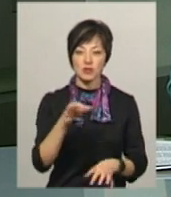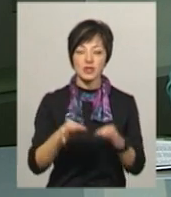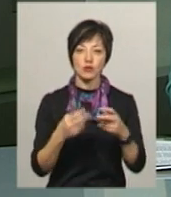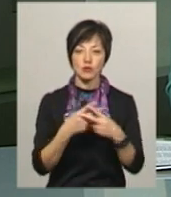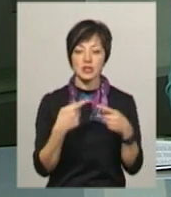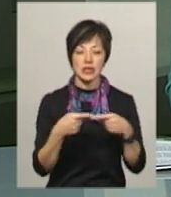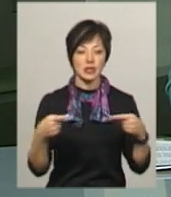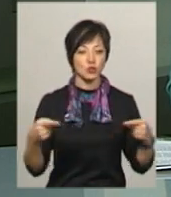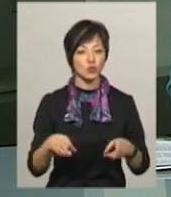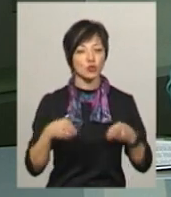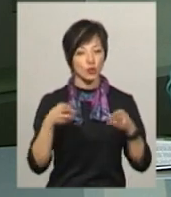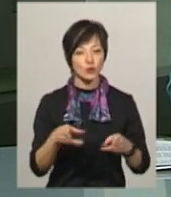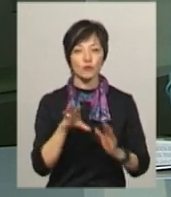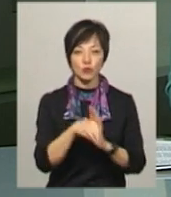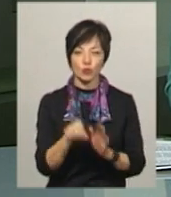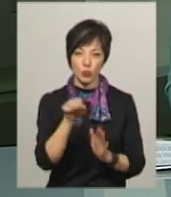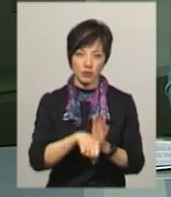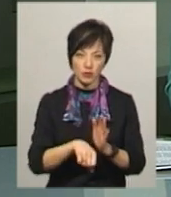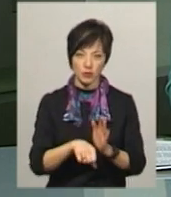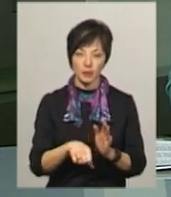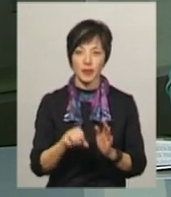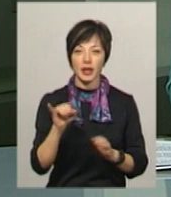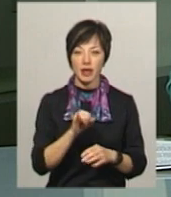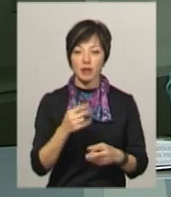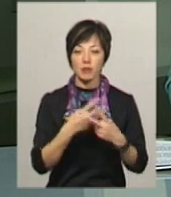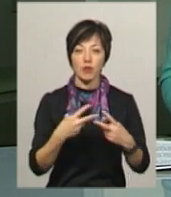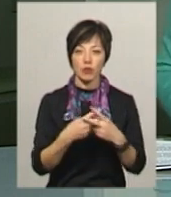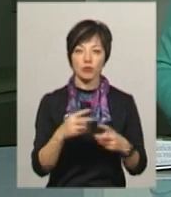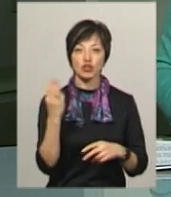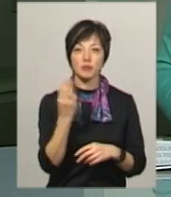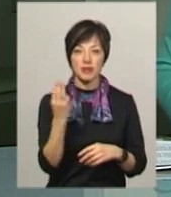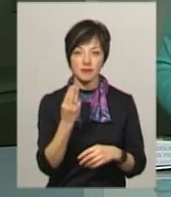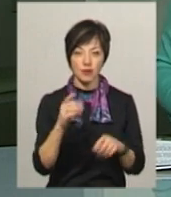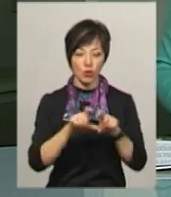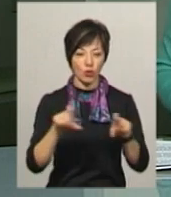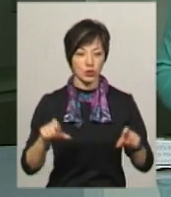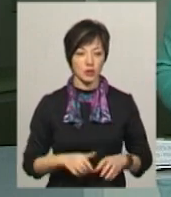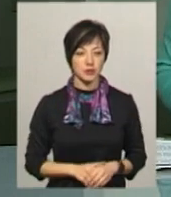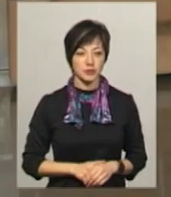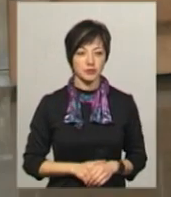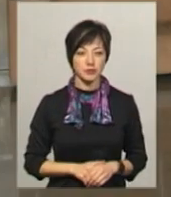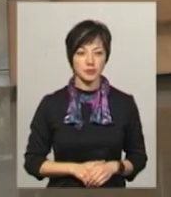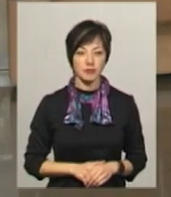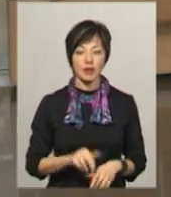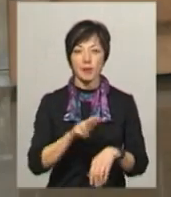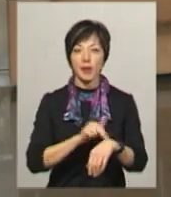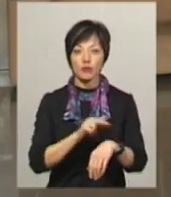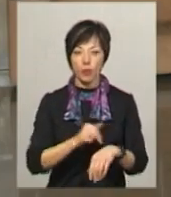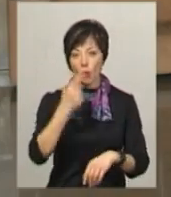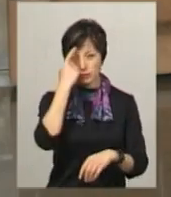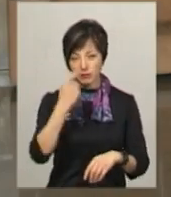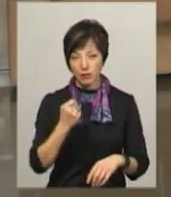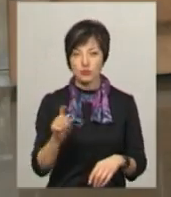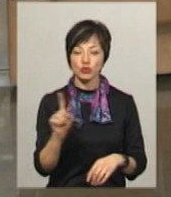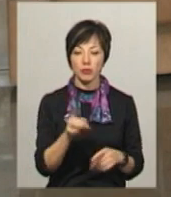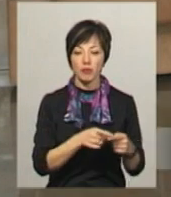за низку злочинів, у тому числі вбивство, і відбував покарання у Шепетівській колонії. Правоохоронці отримали інформацію,